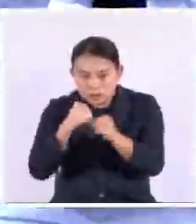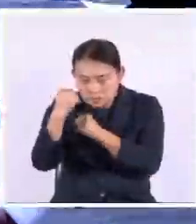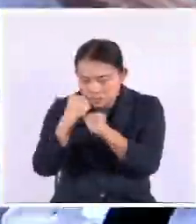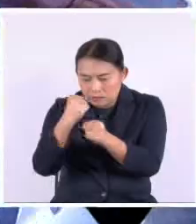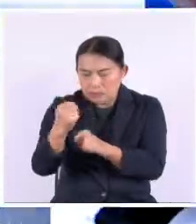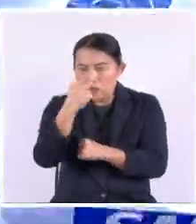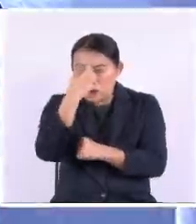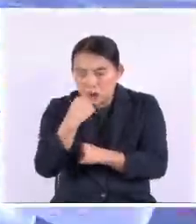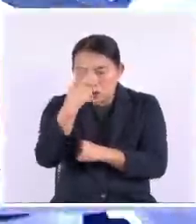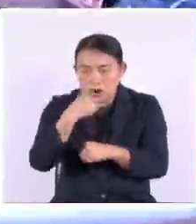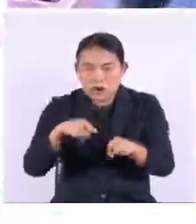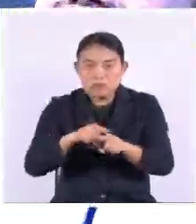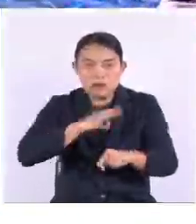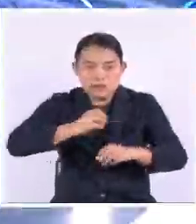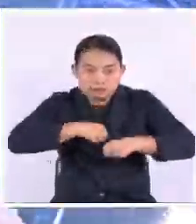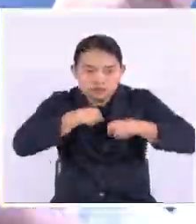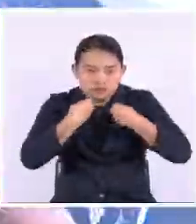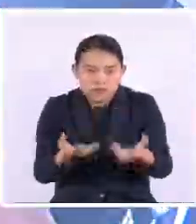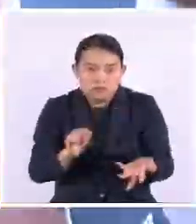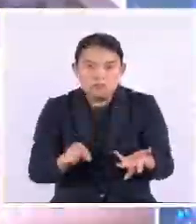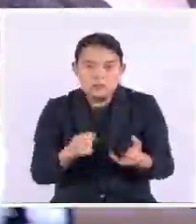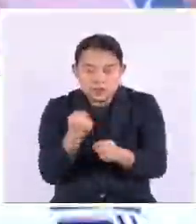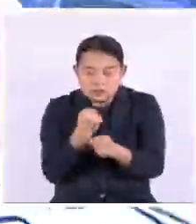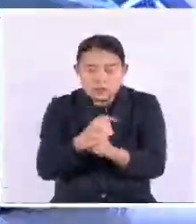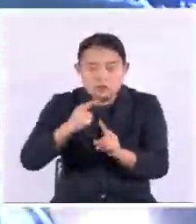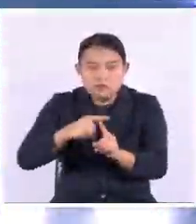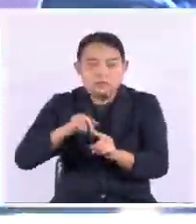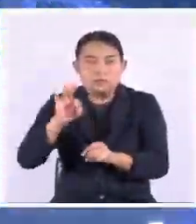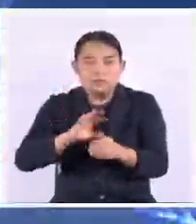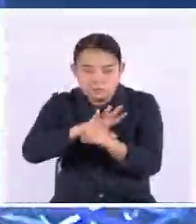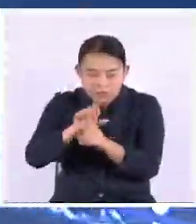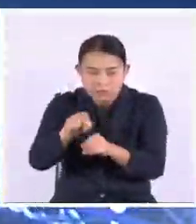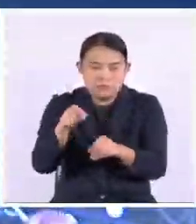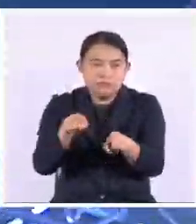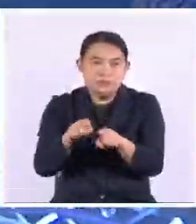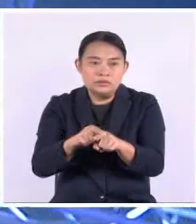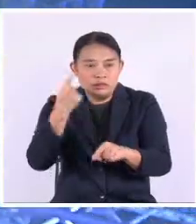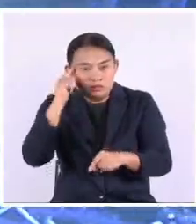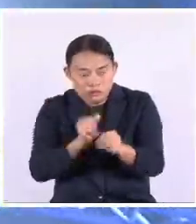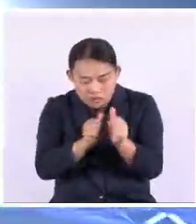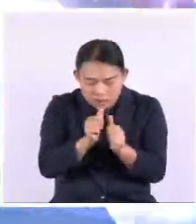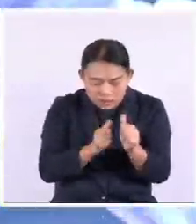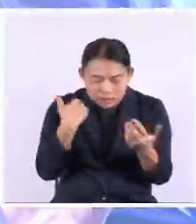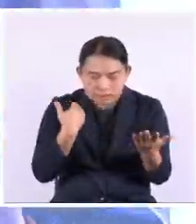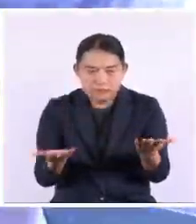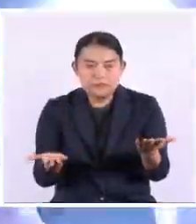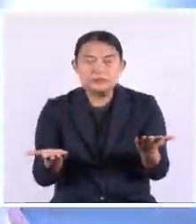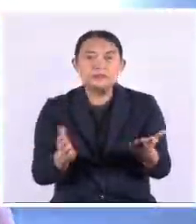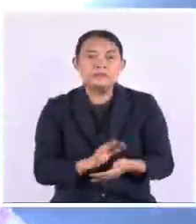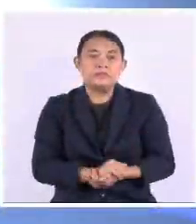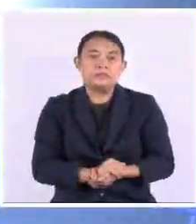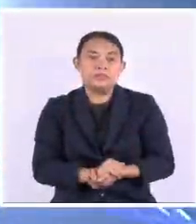การแข่งขันเพราะว่าเหมือนได้ปลดปล่อยทุกอย่างออกมาซอฟต์มา 9เดือนติดช่วงคูเวตด้วยนะครับไม่รู้ว่าจะได้แขนหรือเปล่าการได้